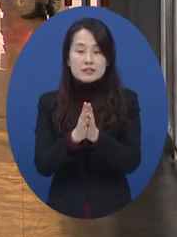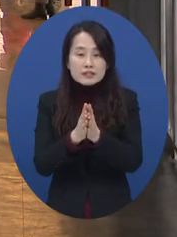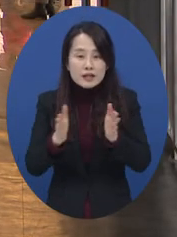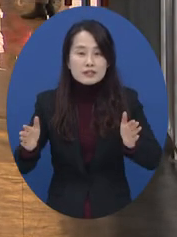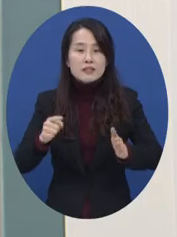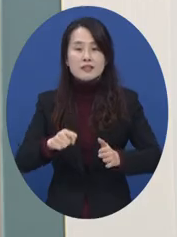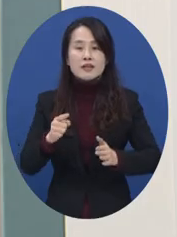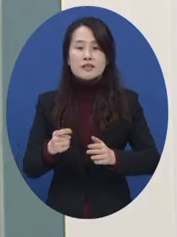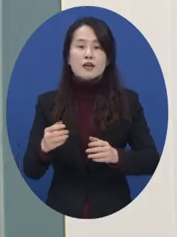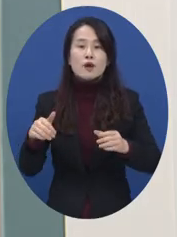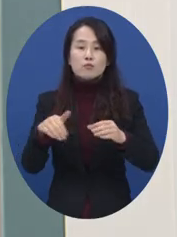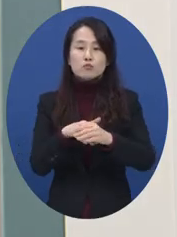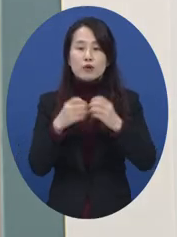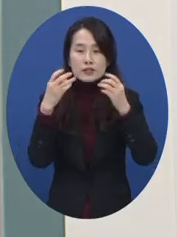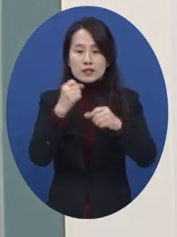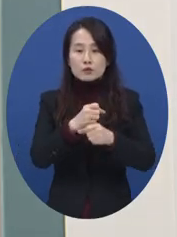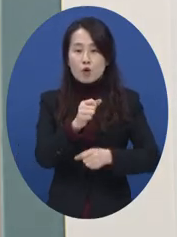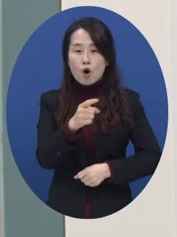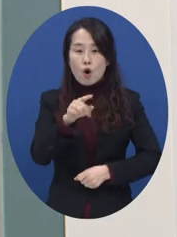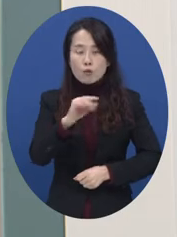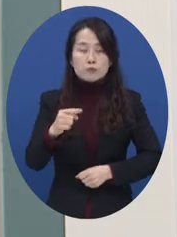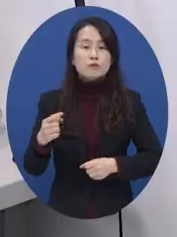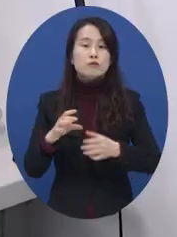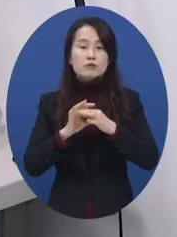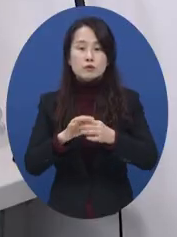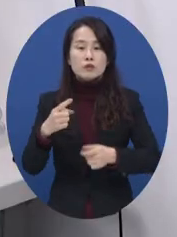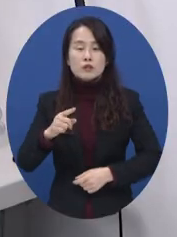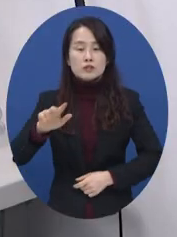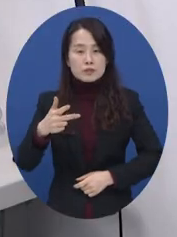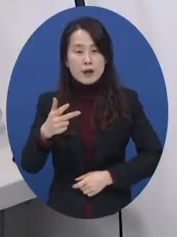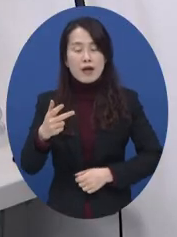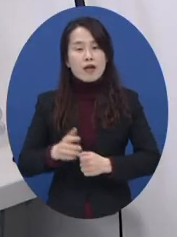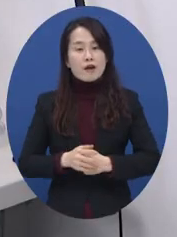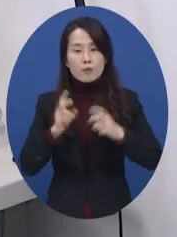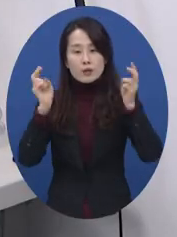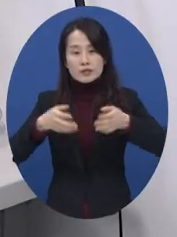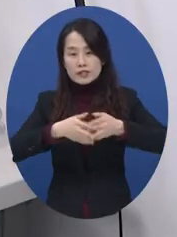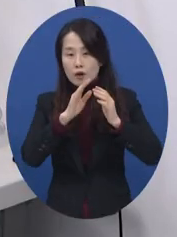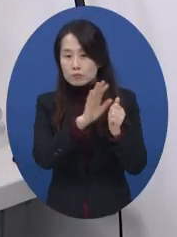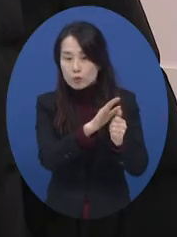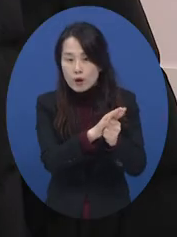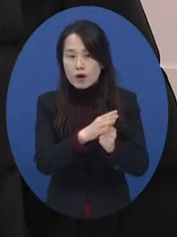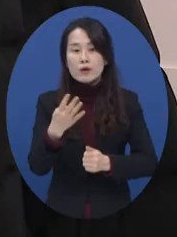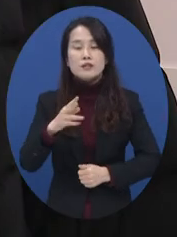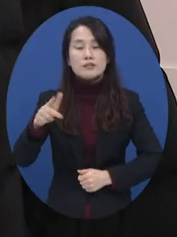2014년 시작된 경기문화창조 허브를 통해 지금까지 1,700여 건의 창업이 이루어지고